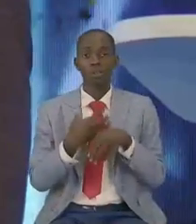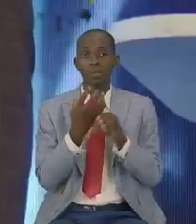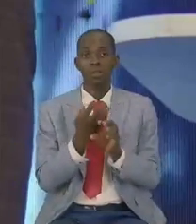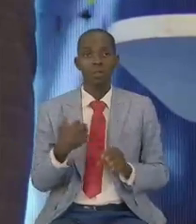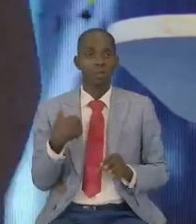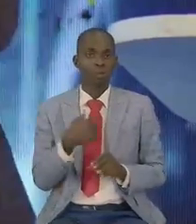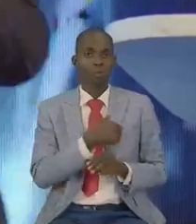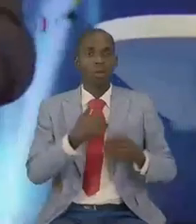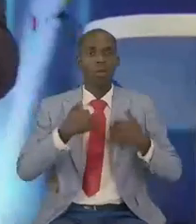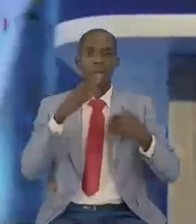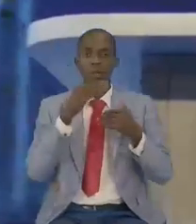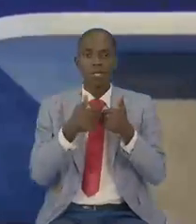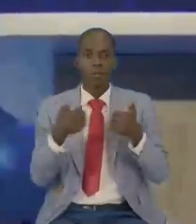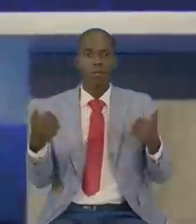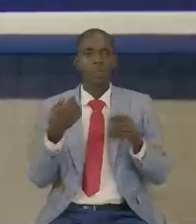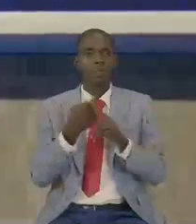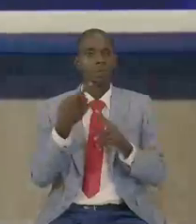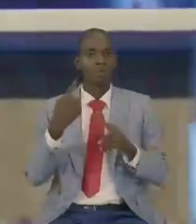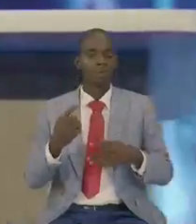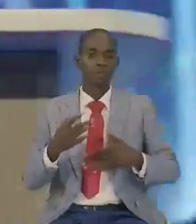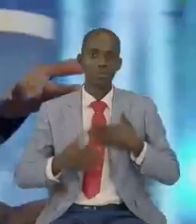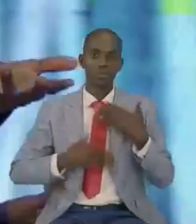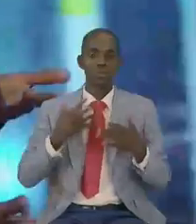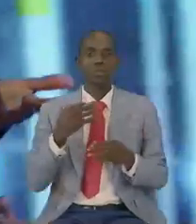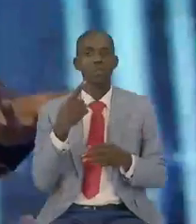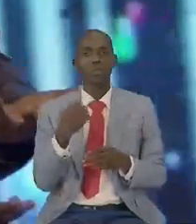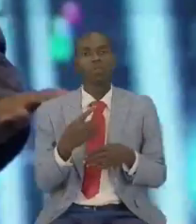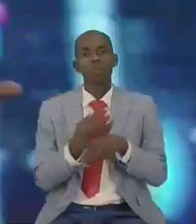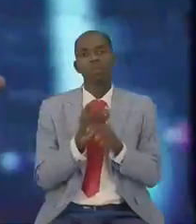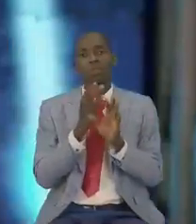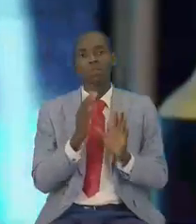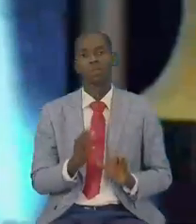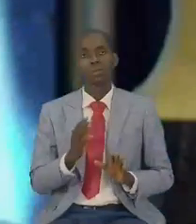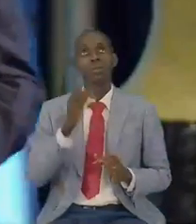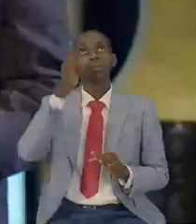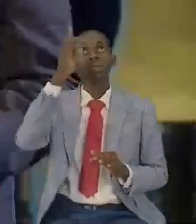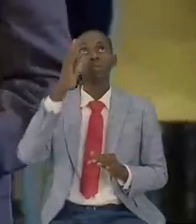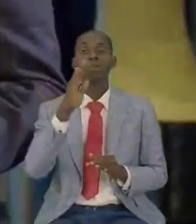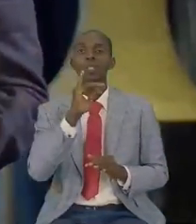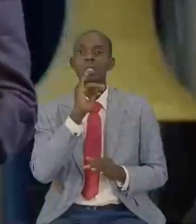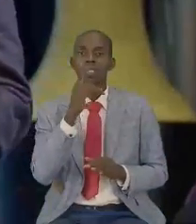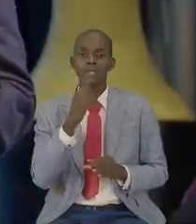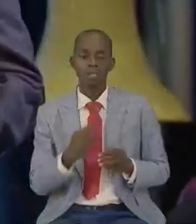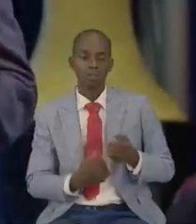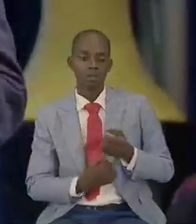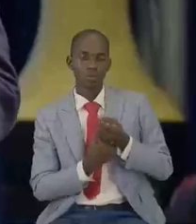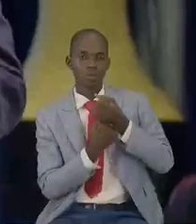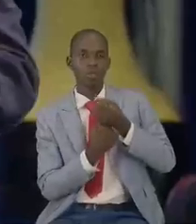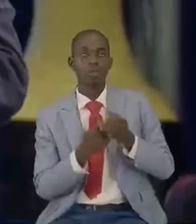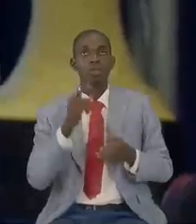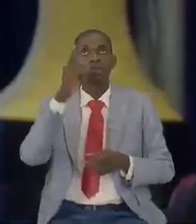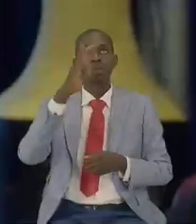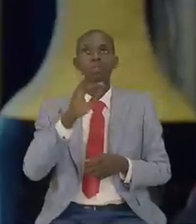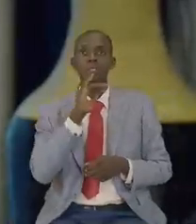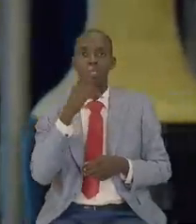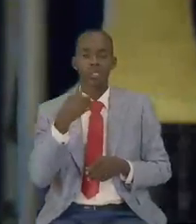été séparés de la joie de la création. Dieu est l'appui. Dieu est